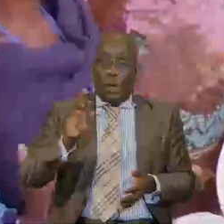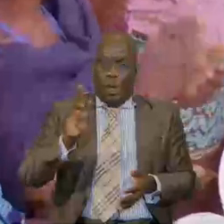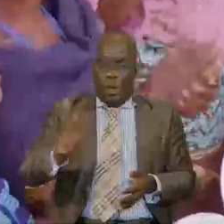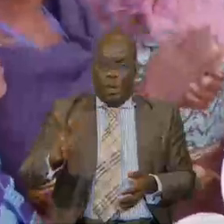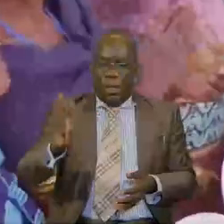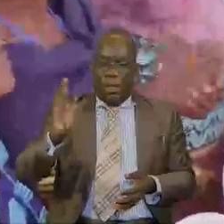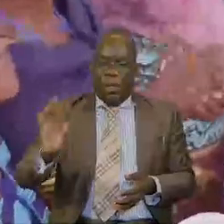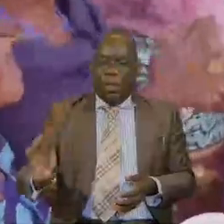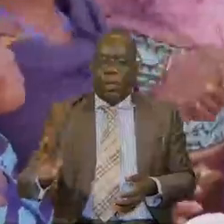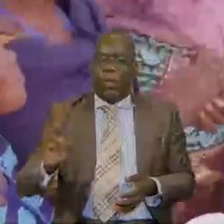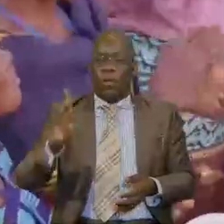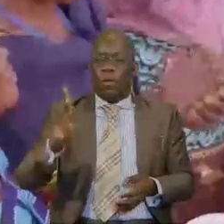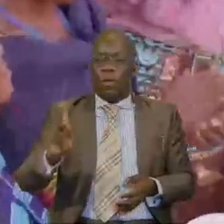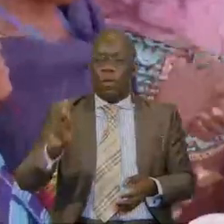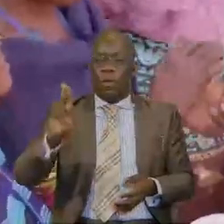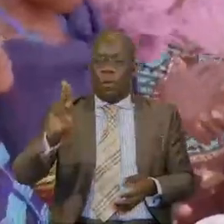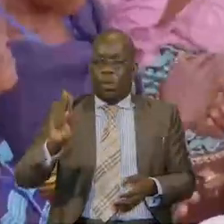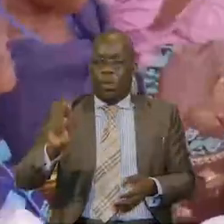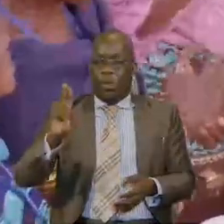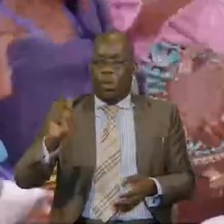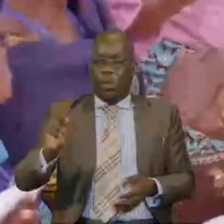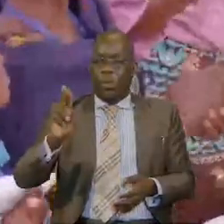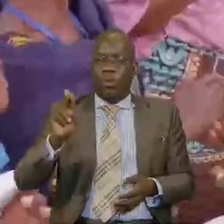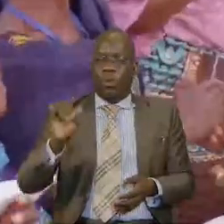Docteur d'ouvert. KUMUYI.